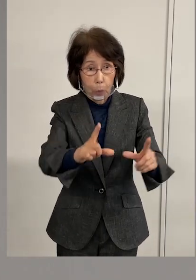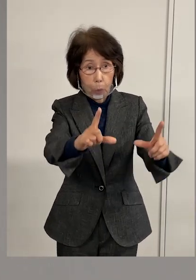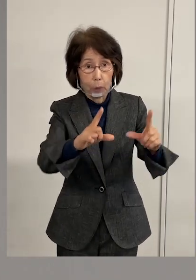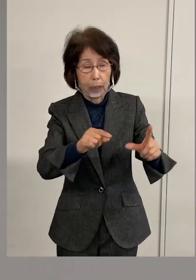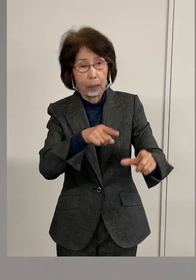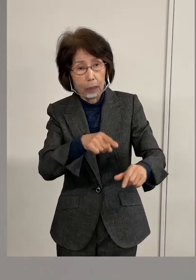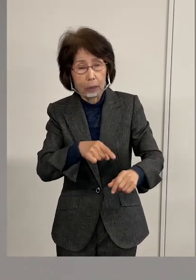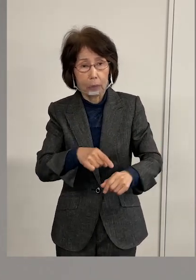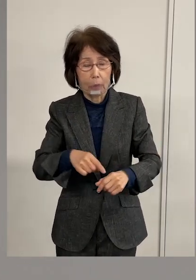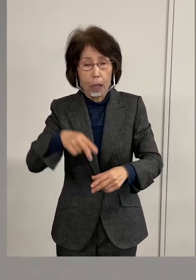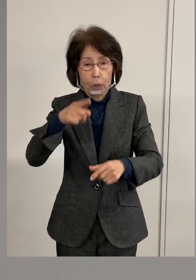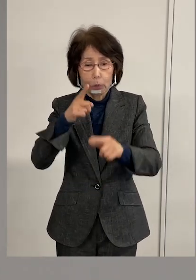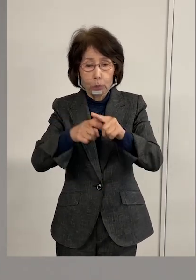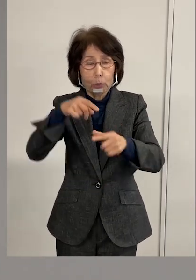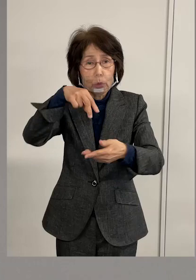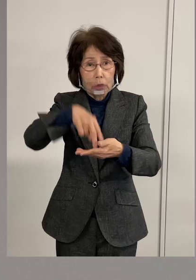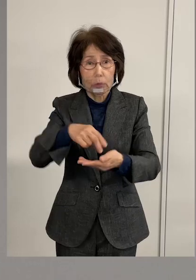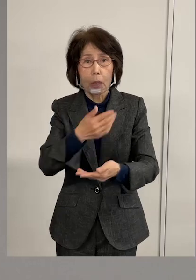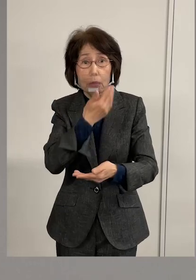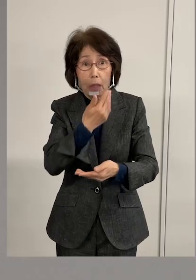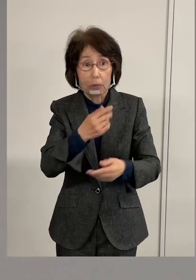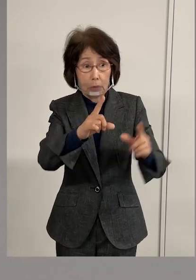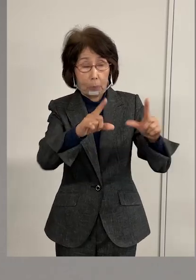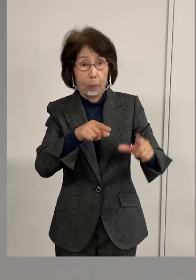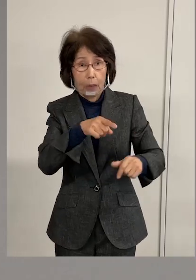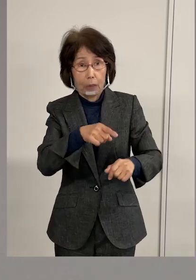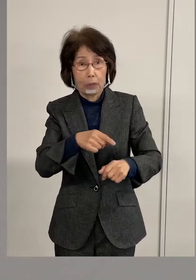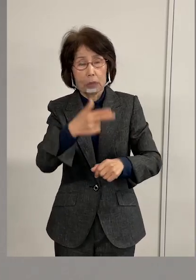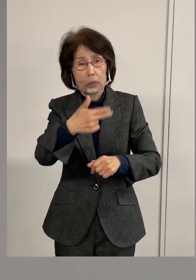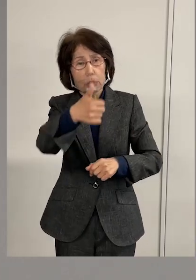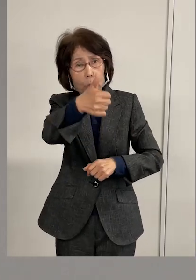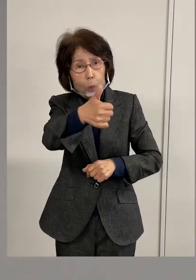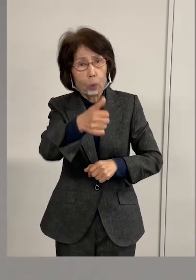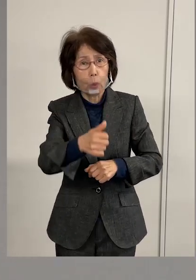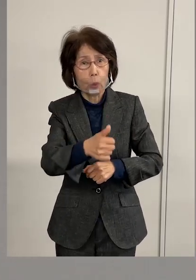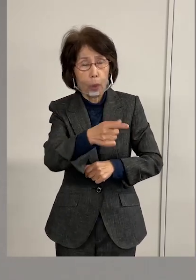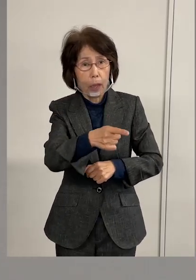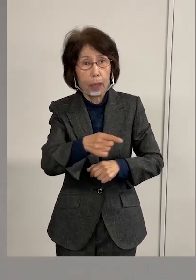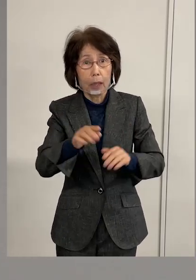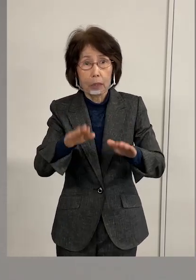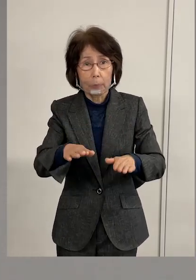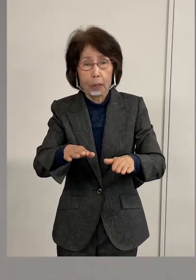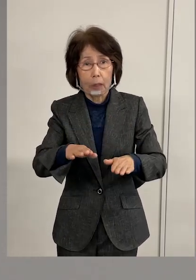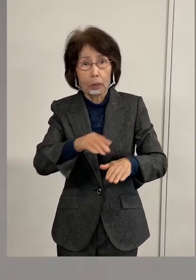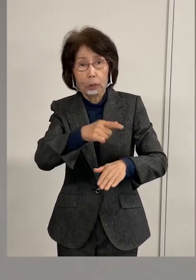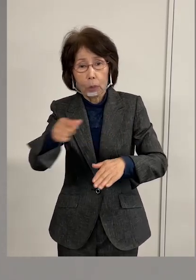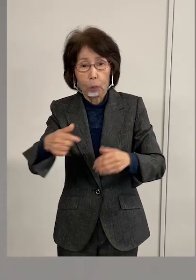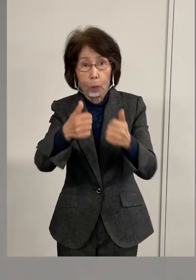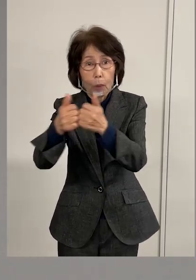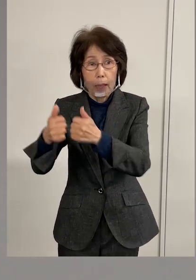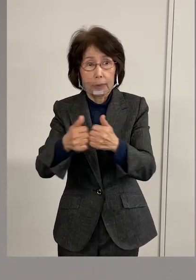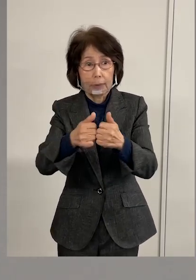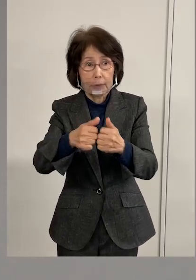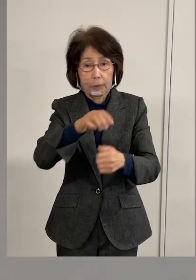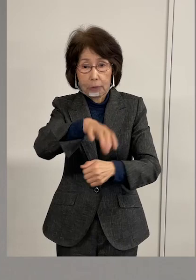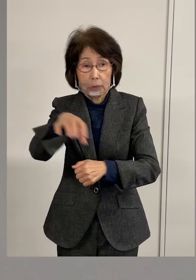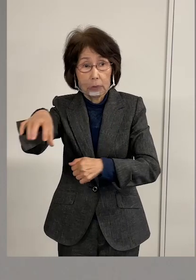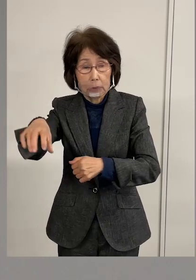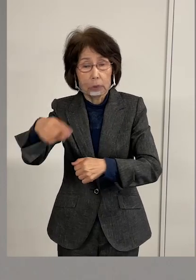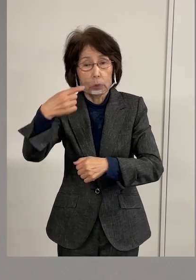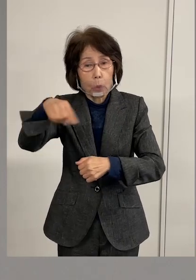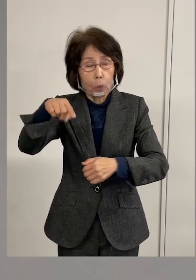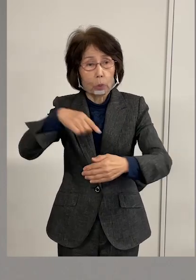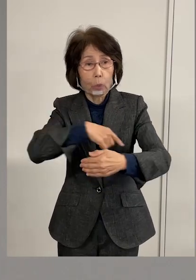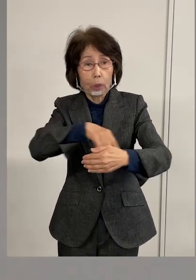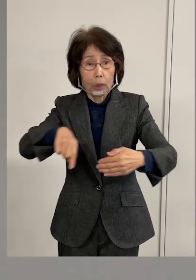を、だから大事だというおっしゃったんですけども、市長というのは今、統合教育会議とかでもですね、結構かなり教育の内